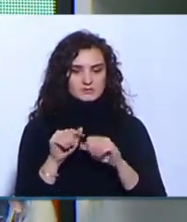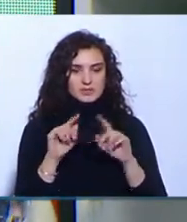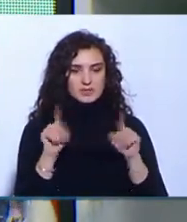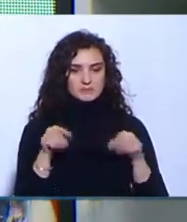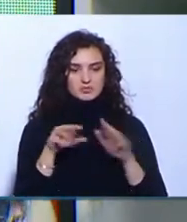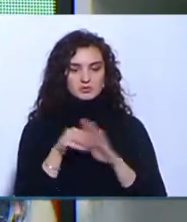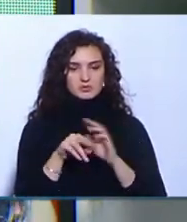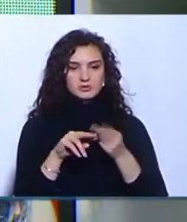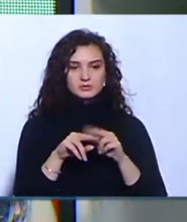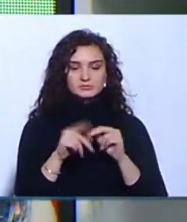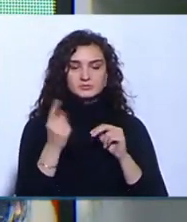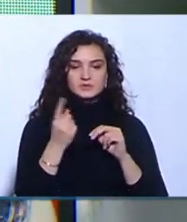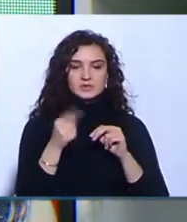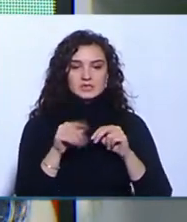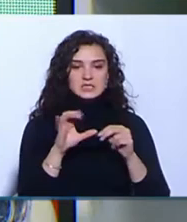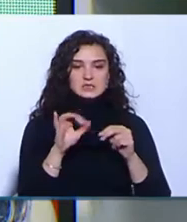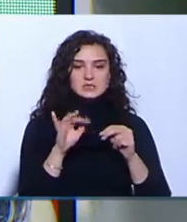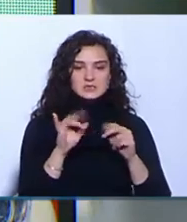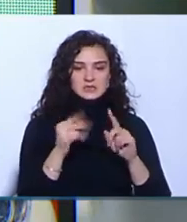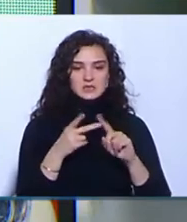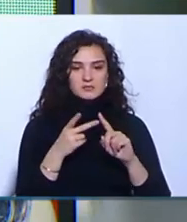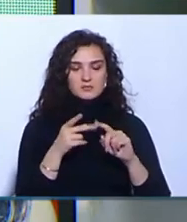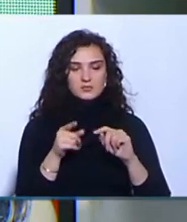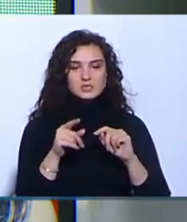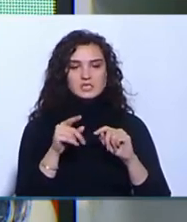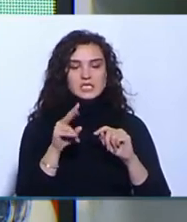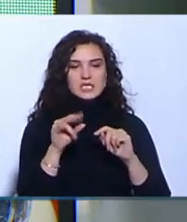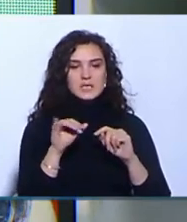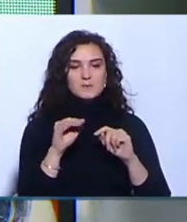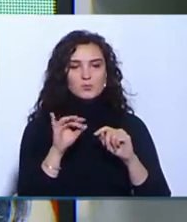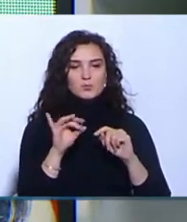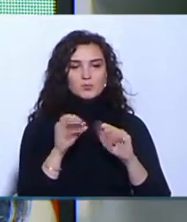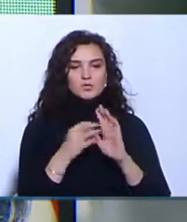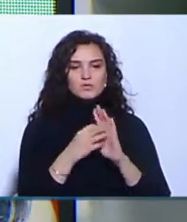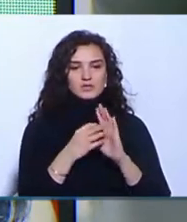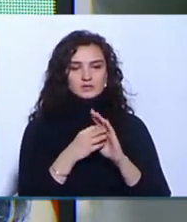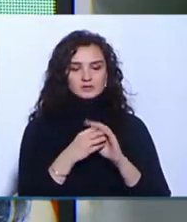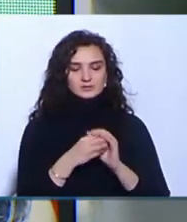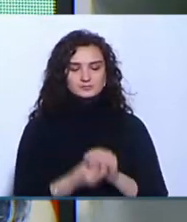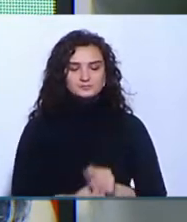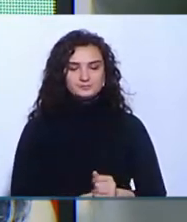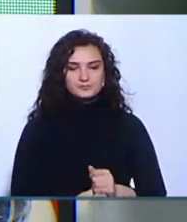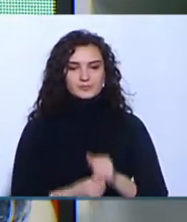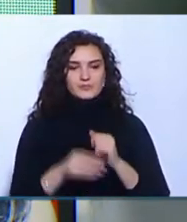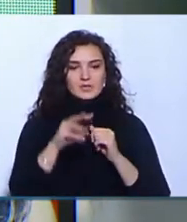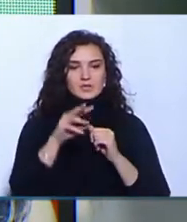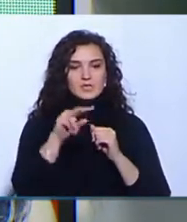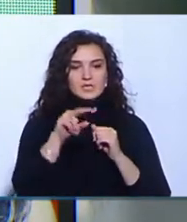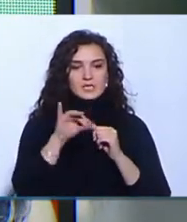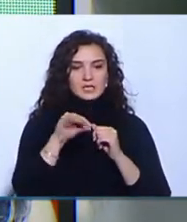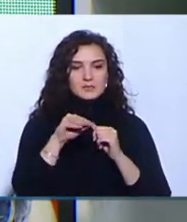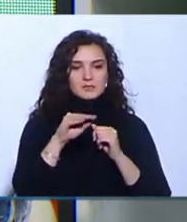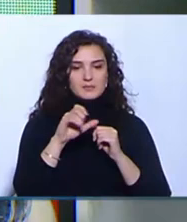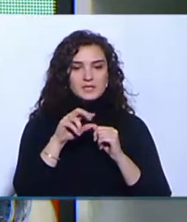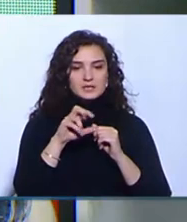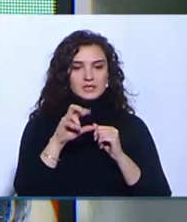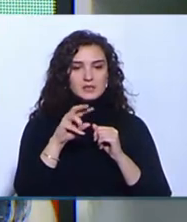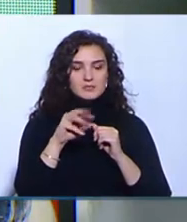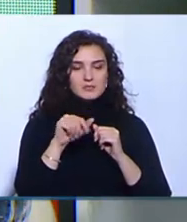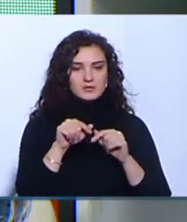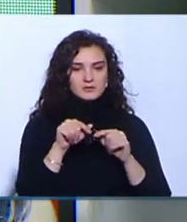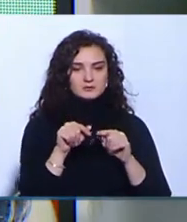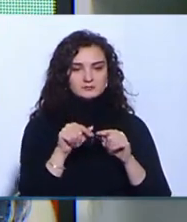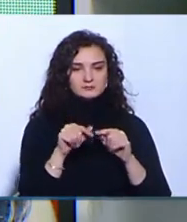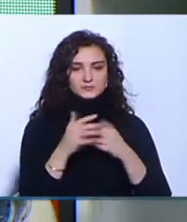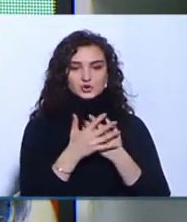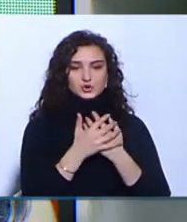ფარგლებში. ეს არის პირველადი სიმსივნე, ეს არის ლიმფური კონცეფტი. მეც ვილაპარაკოთ ლიმფედემაზე როგორც პრობლემაზე, რატომ მას განვიხილოთ პერიფერიულ ლიმფედემებს,